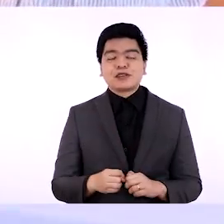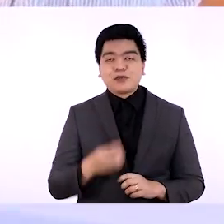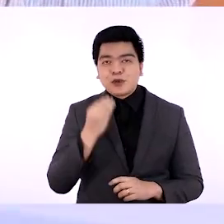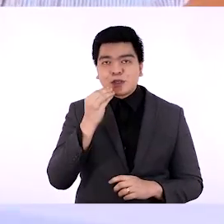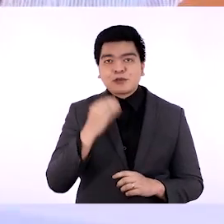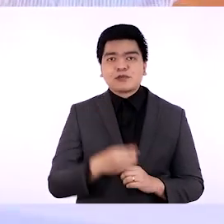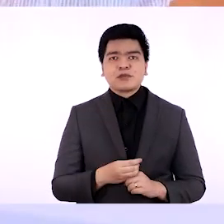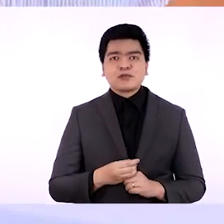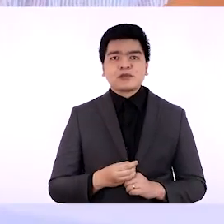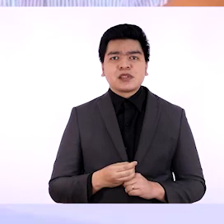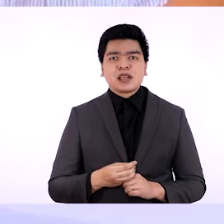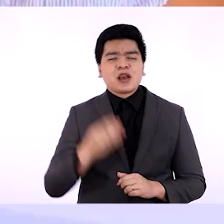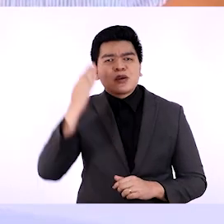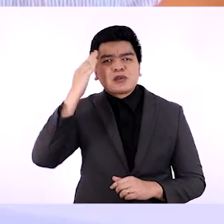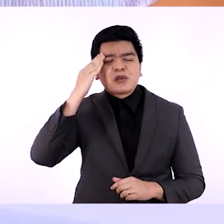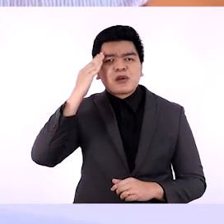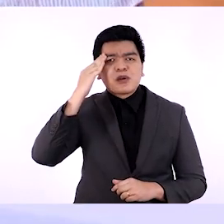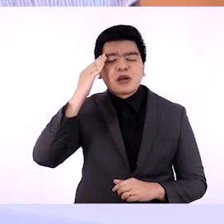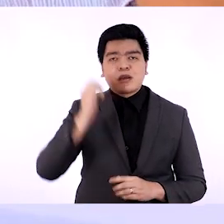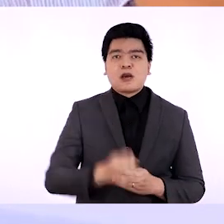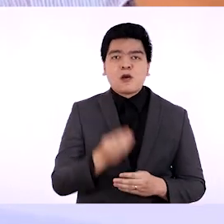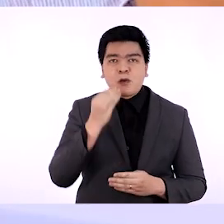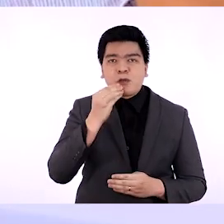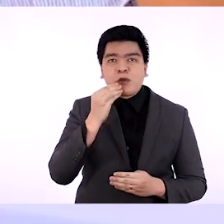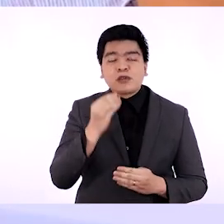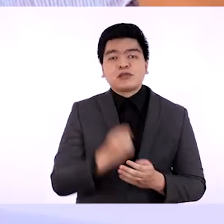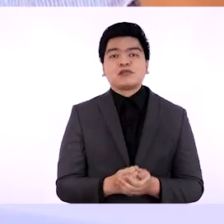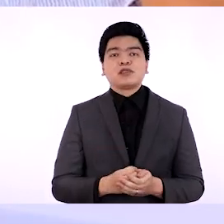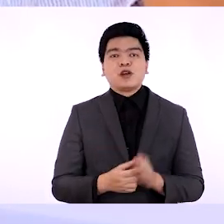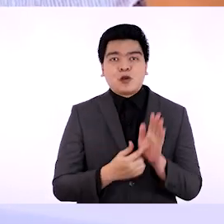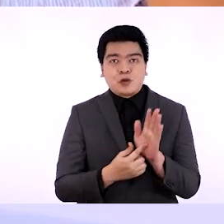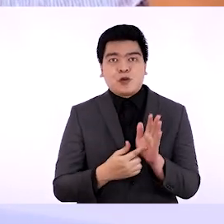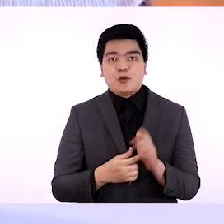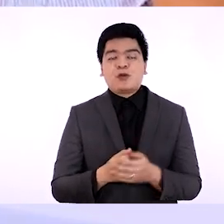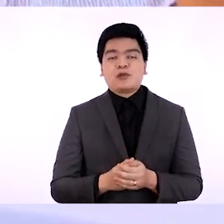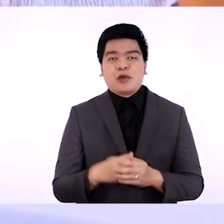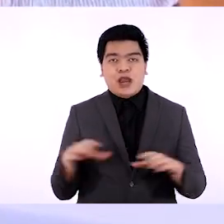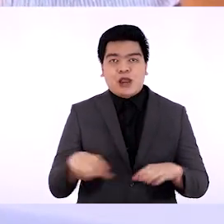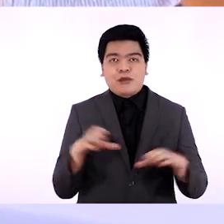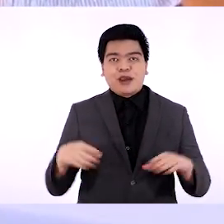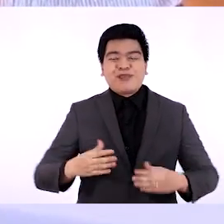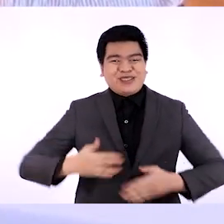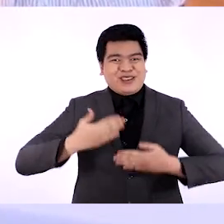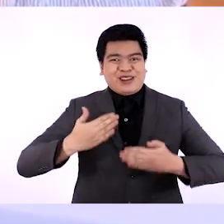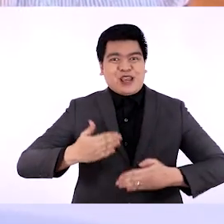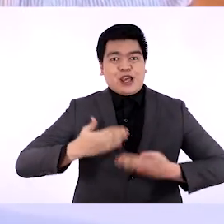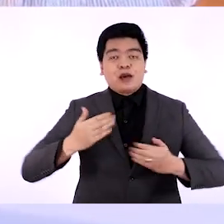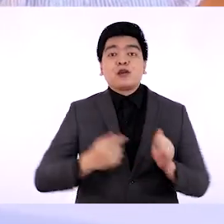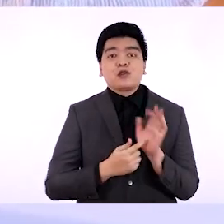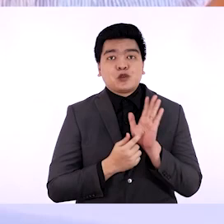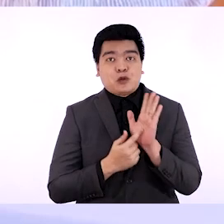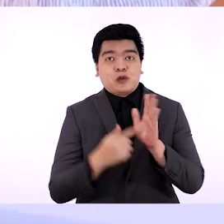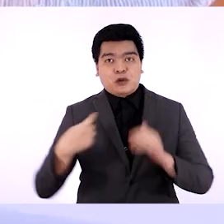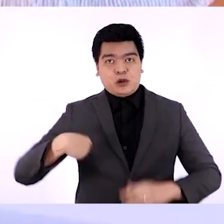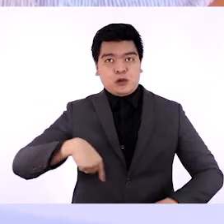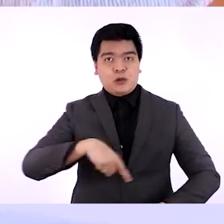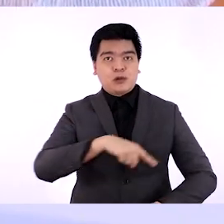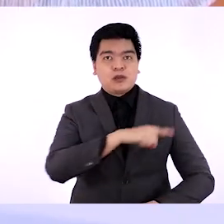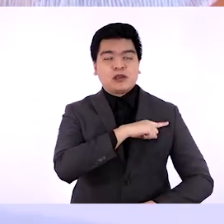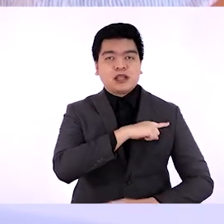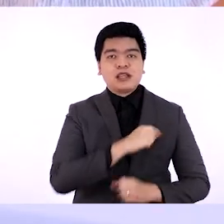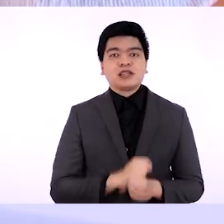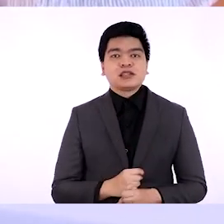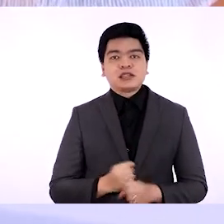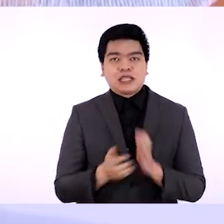po namin na magkakaroon po ng food presentation ang kapisan ng kadiwa, masayang-masaya po ako. Ay papamalas po namin yung angking galing namin